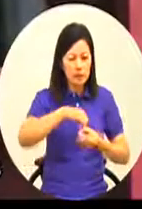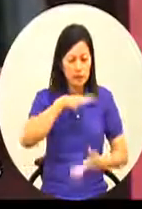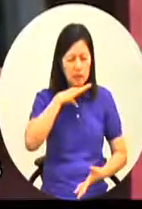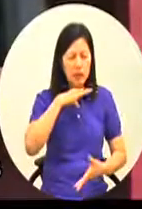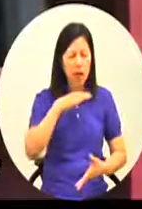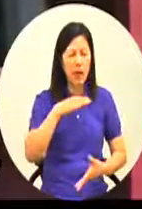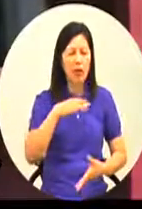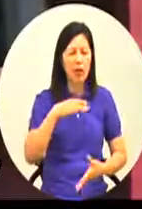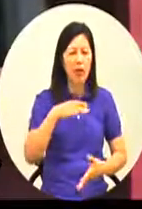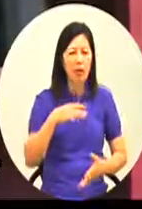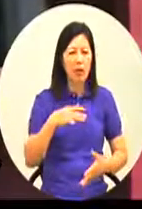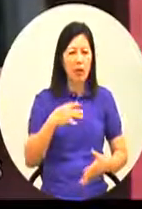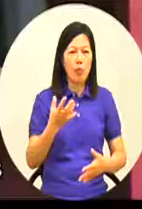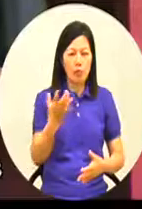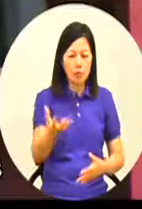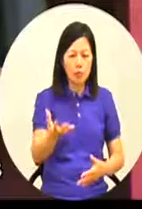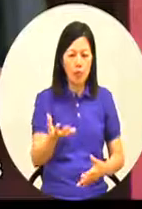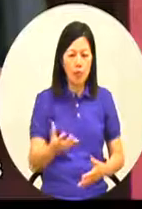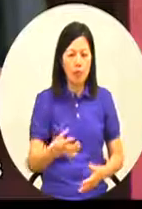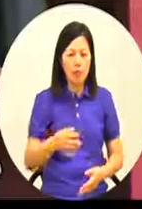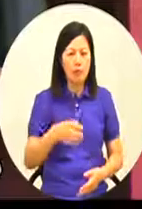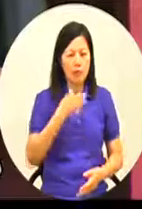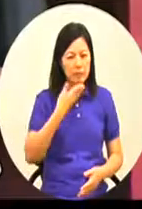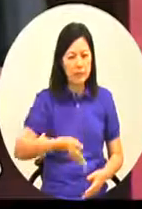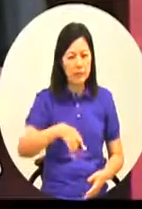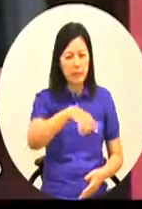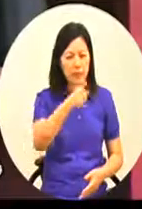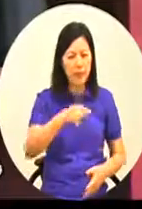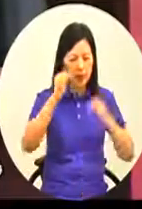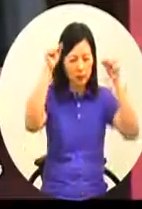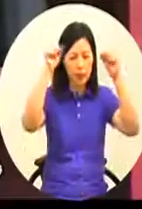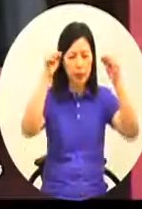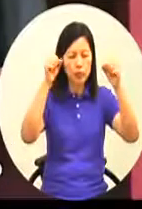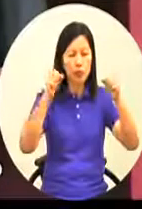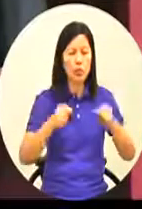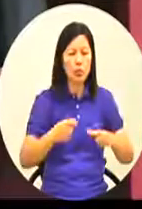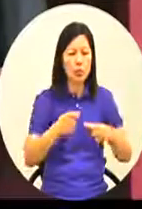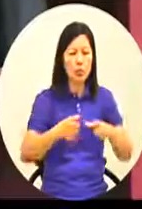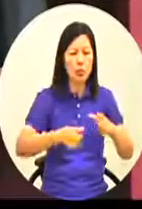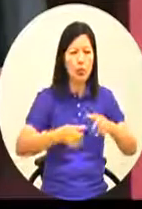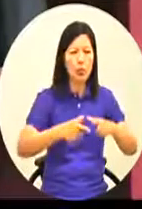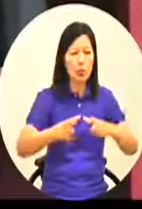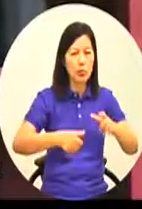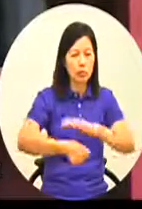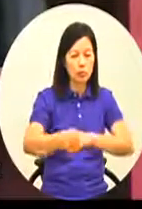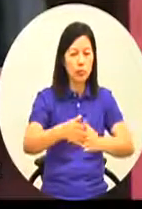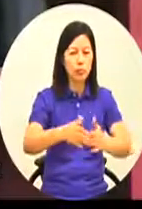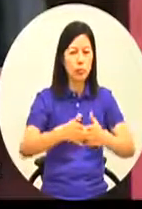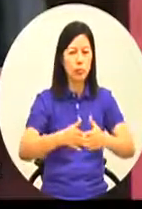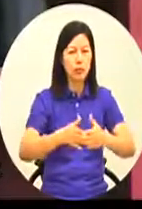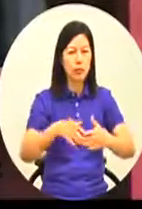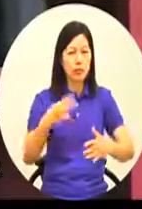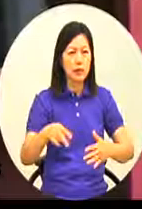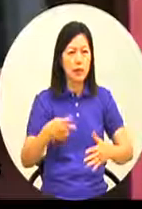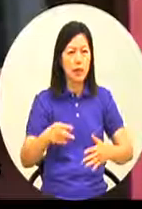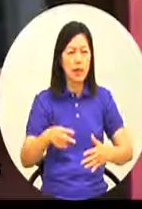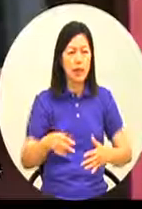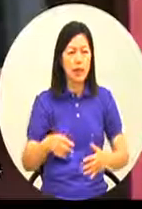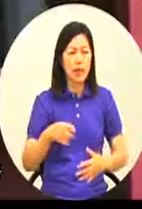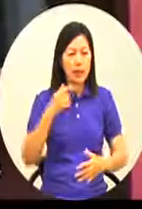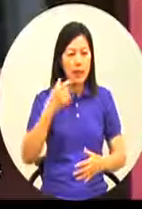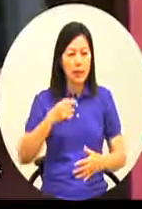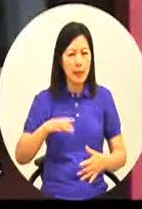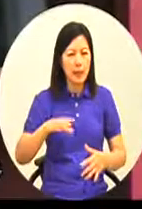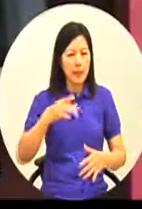度的一个城市，那有很多老人家需要在公园运动。那此外呢，还有很多我们的新手爸妈，他可